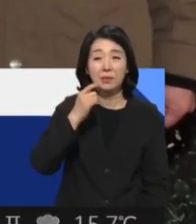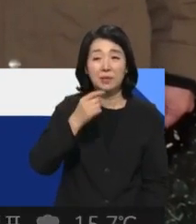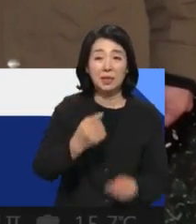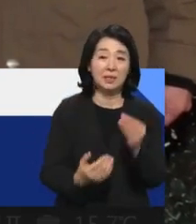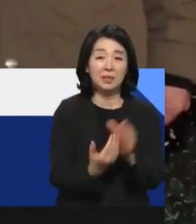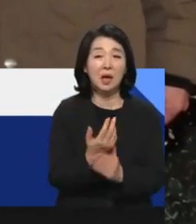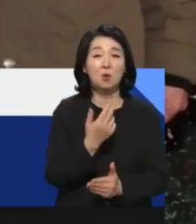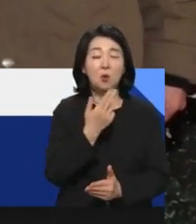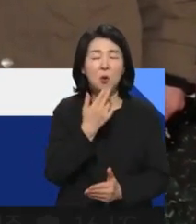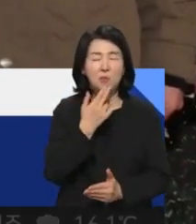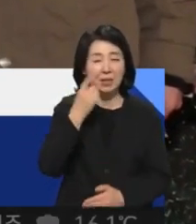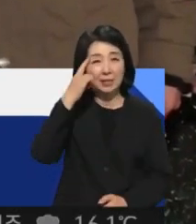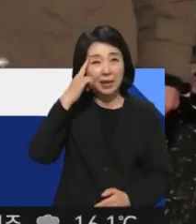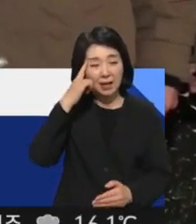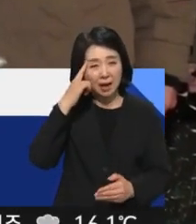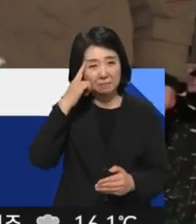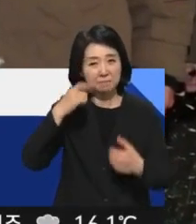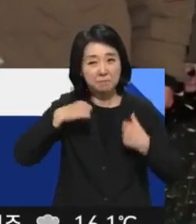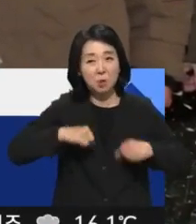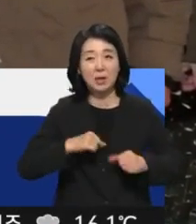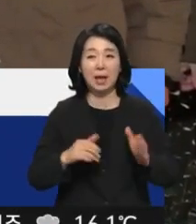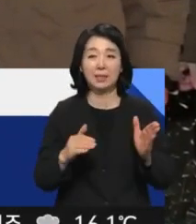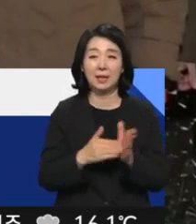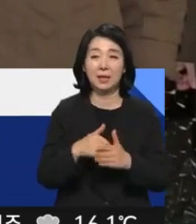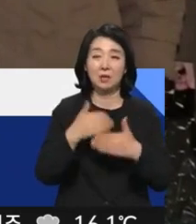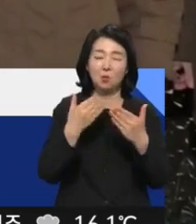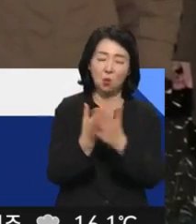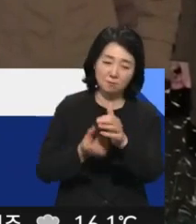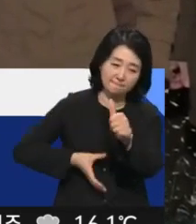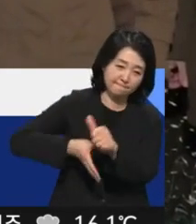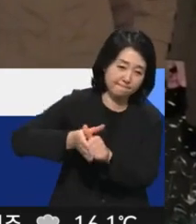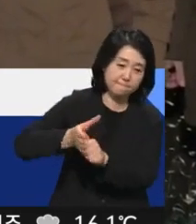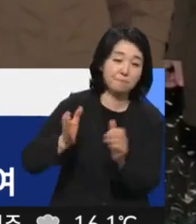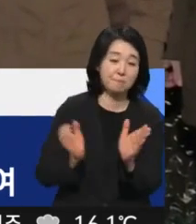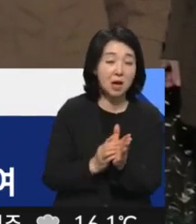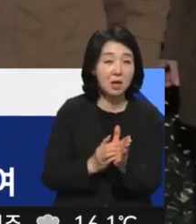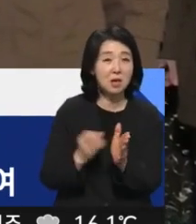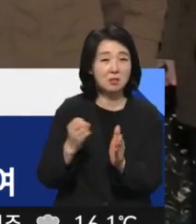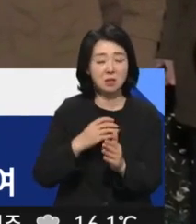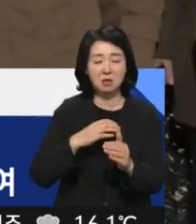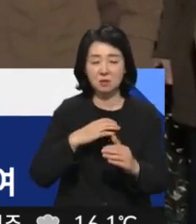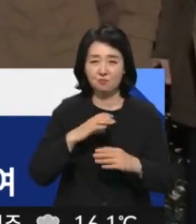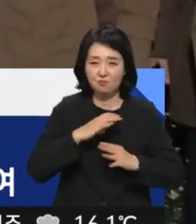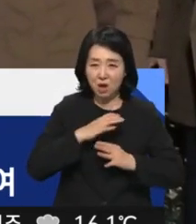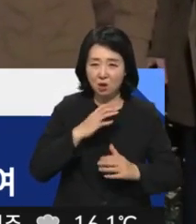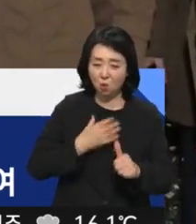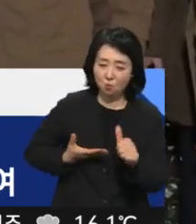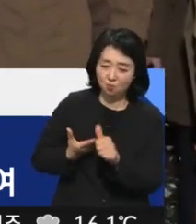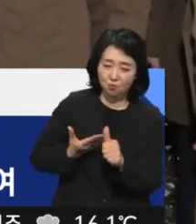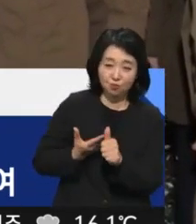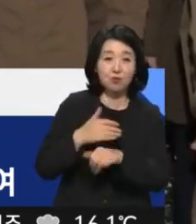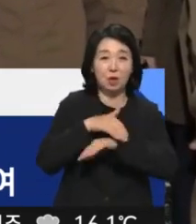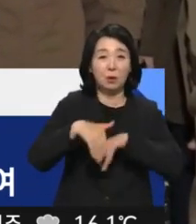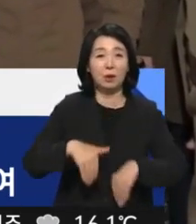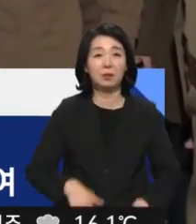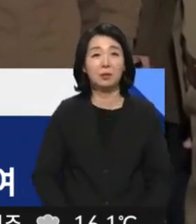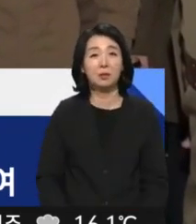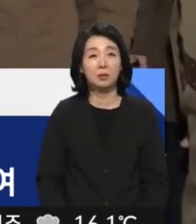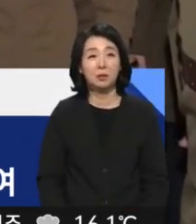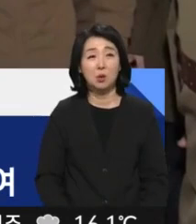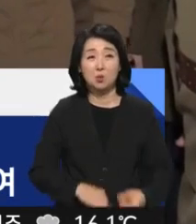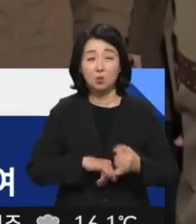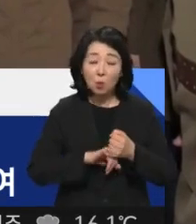시종 치명적이며 공세적인 대응을 가하여 극도의 불안과 공포에 시달리게 할 것이며